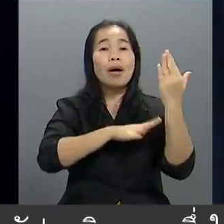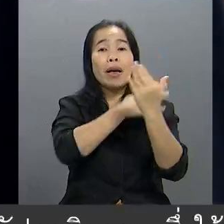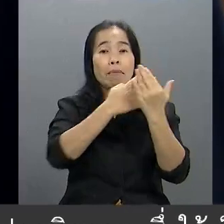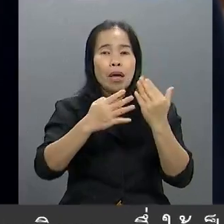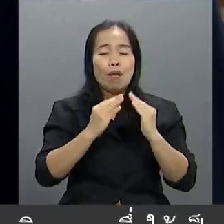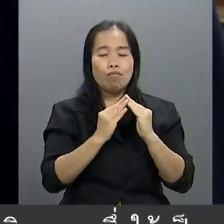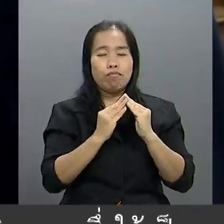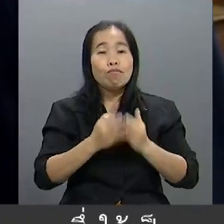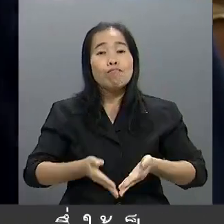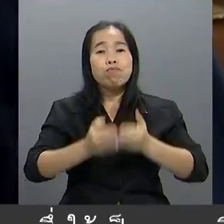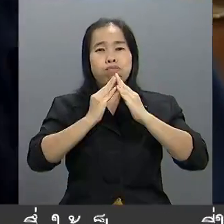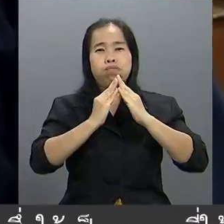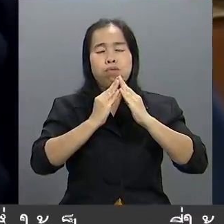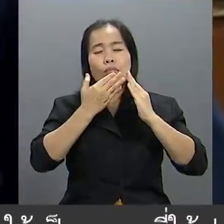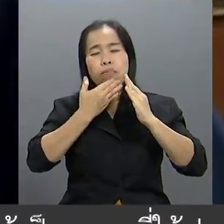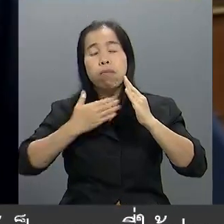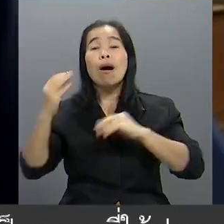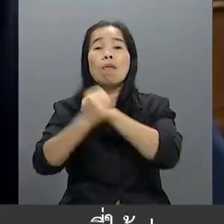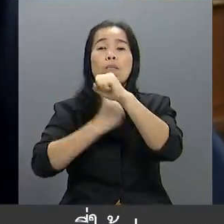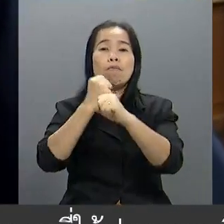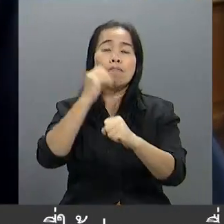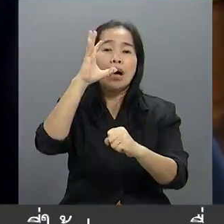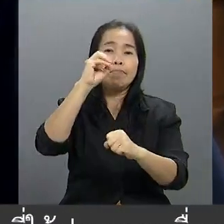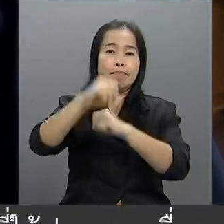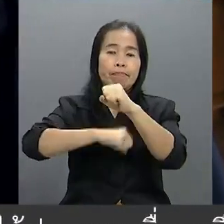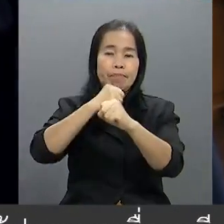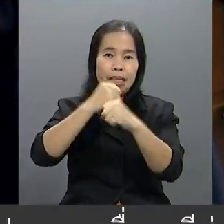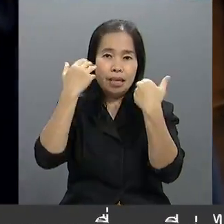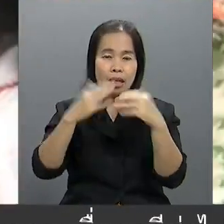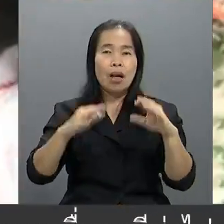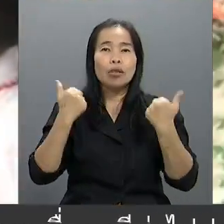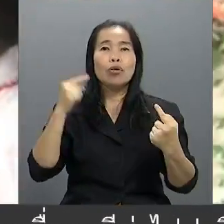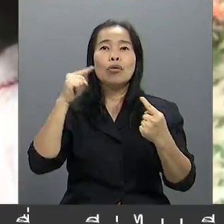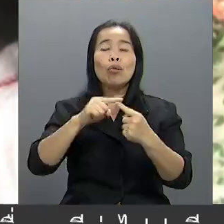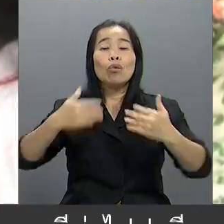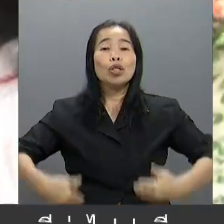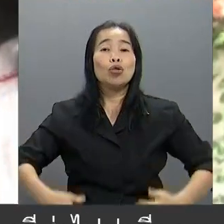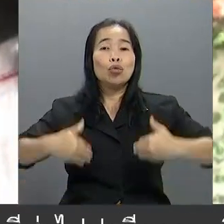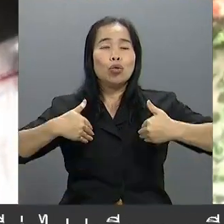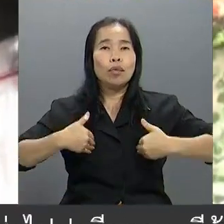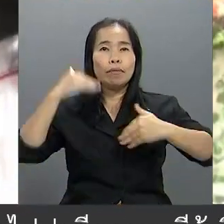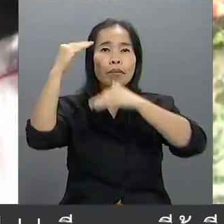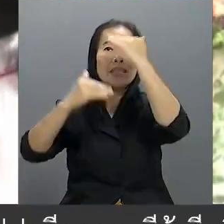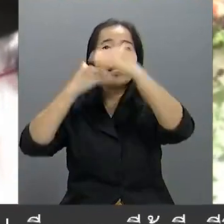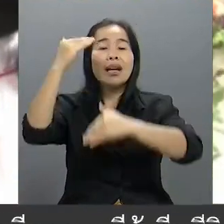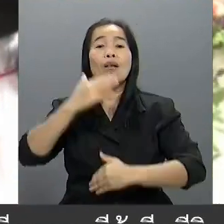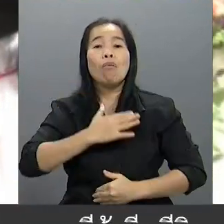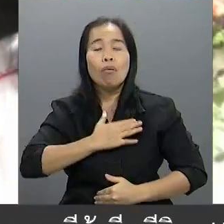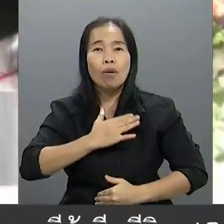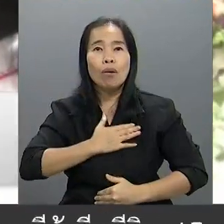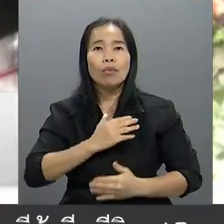สำเร็จก็คือเรื่องการพัฒนาคุณภาพชีวิตโดยภาพรวมแล้วเข้าไทยเข้าถึงพัฒน